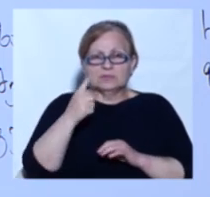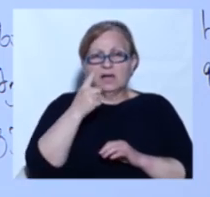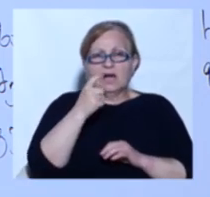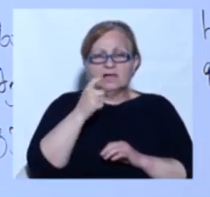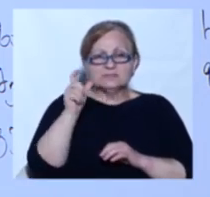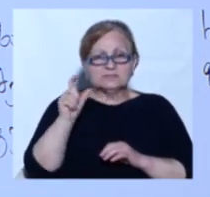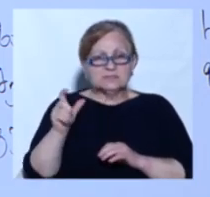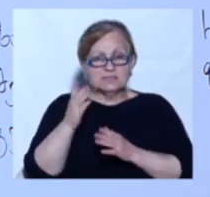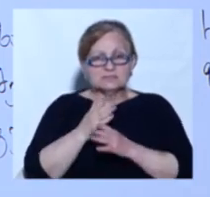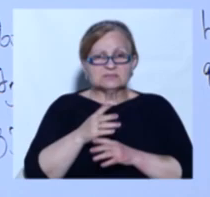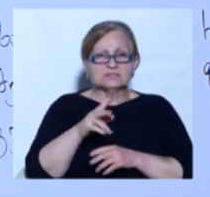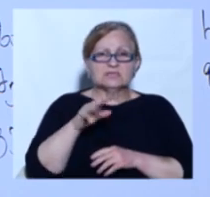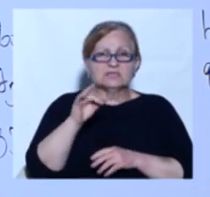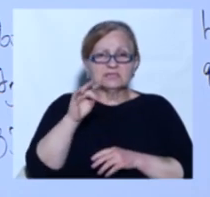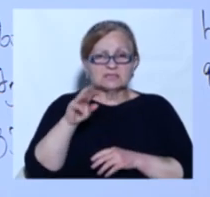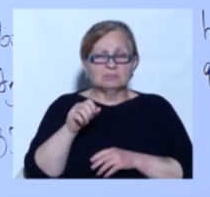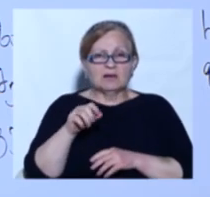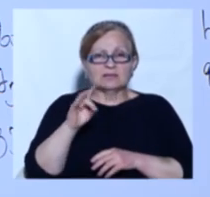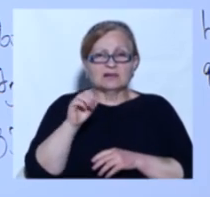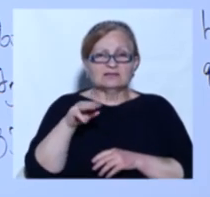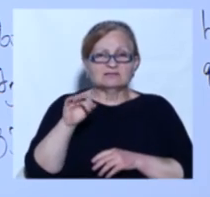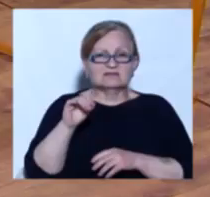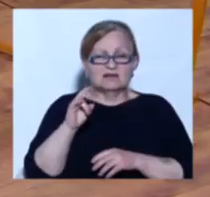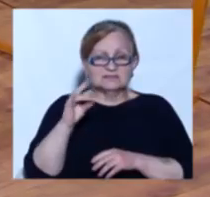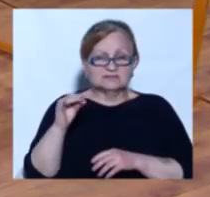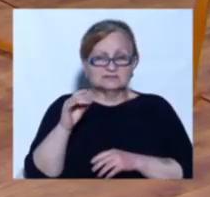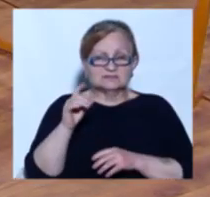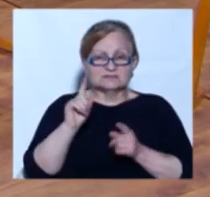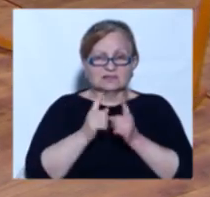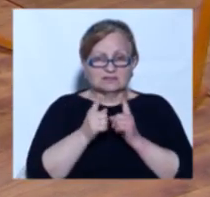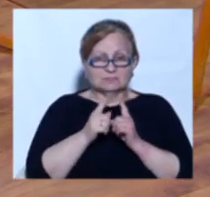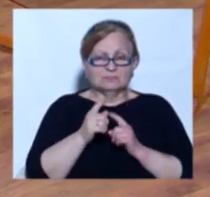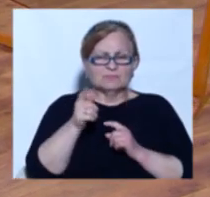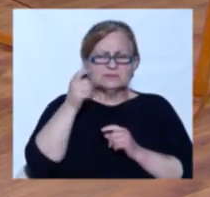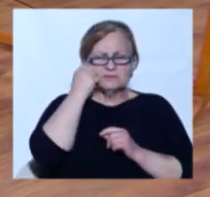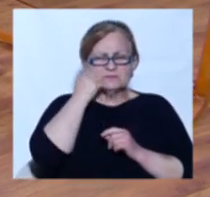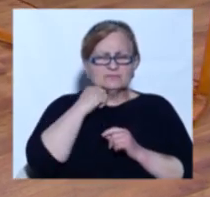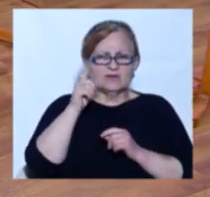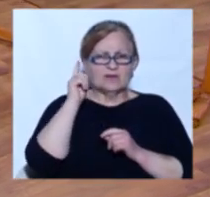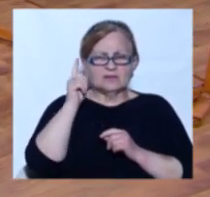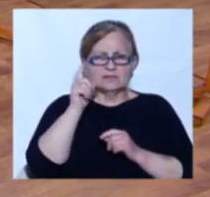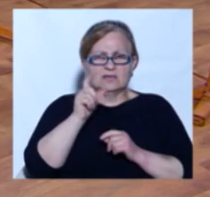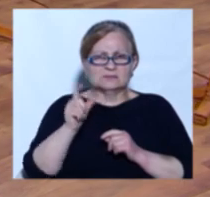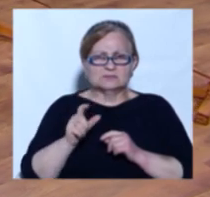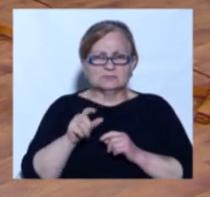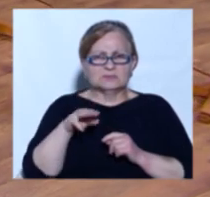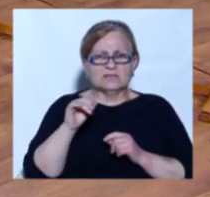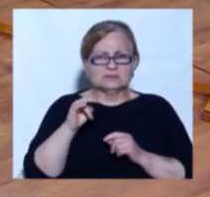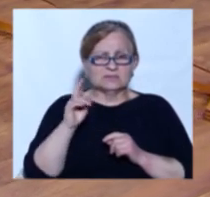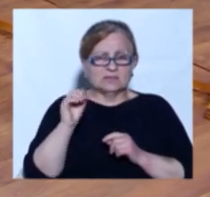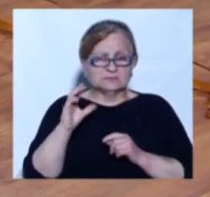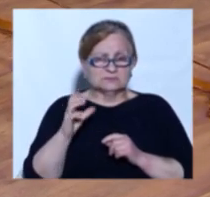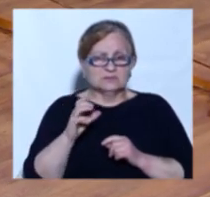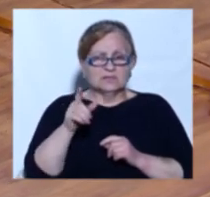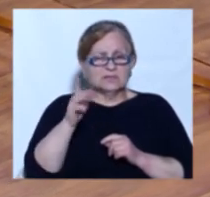რატიანის თარგმანი მახსენდება, აქ ტანკებს გაეცნობი, ანუ უძველეს იაპონურ ლექსებს და როგორც გითხარი, ეს